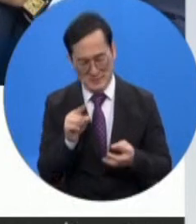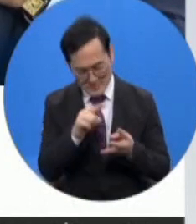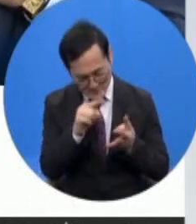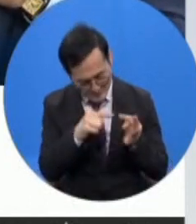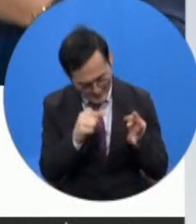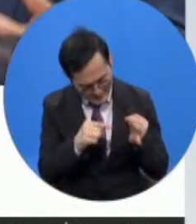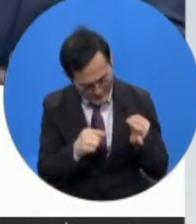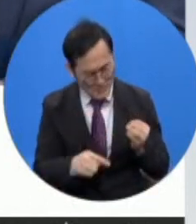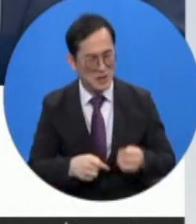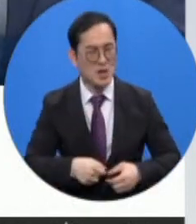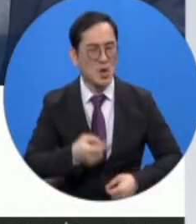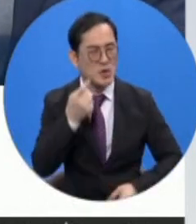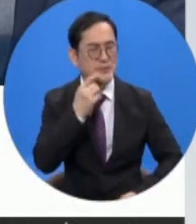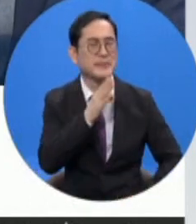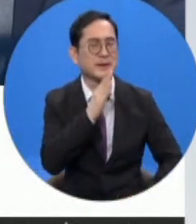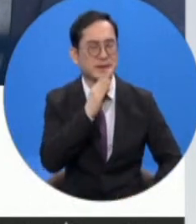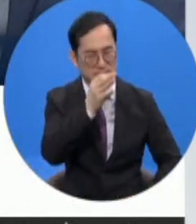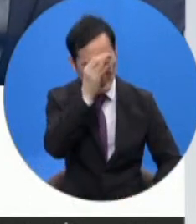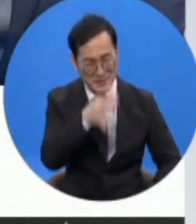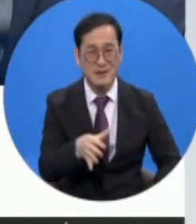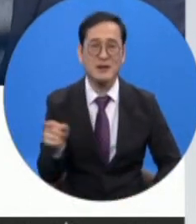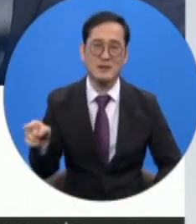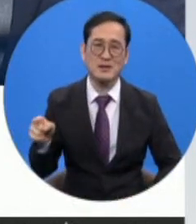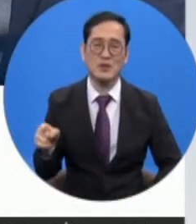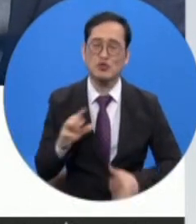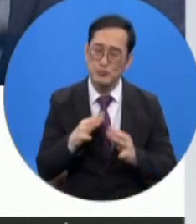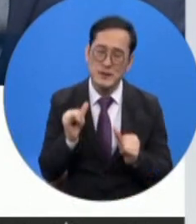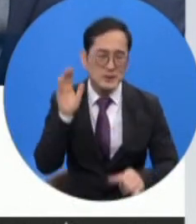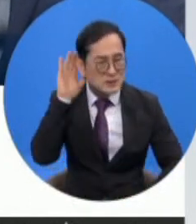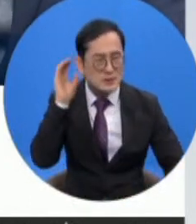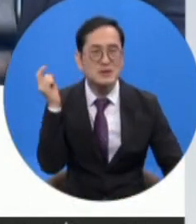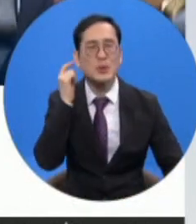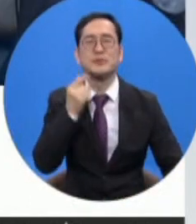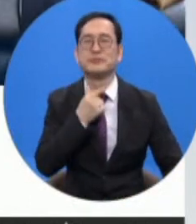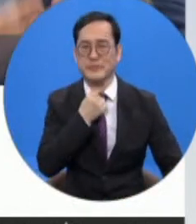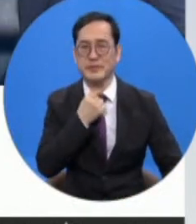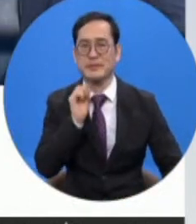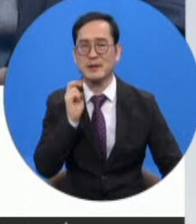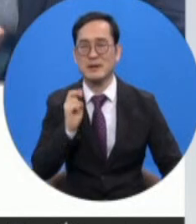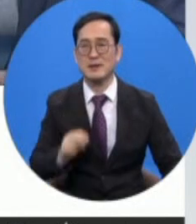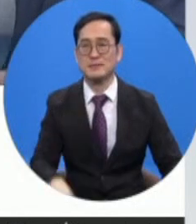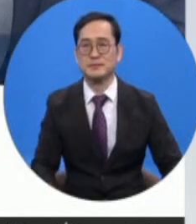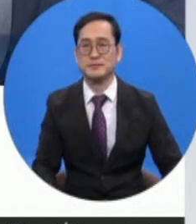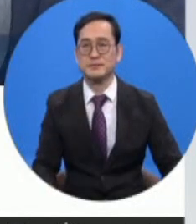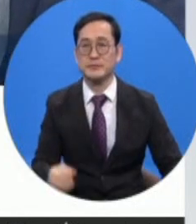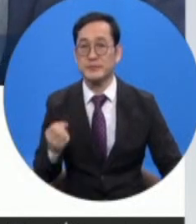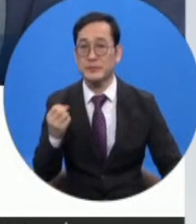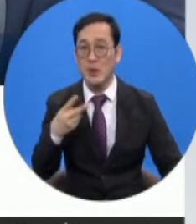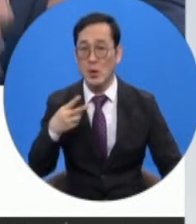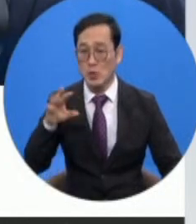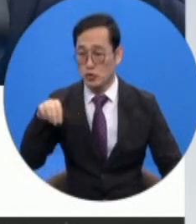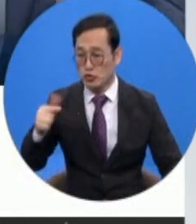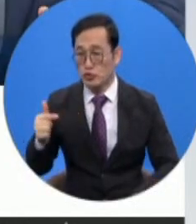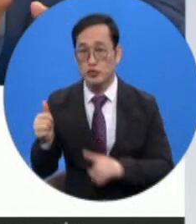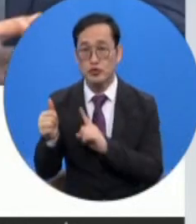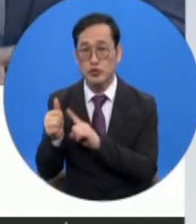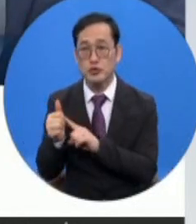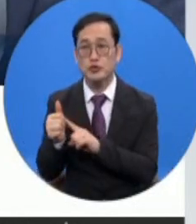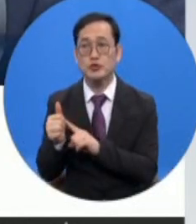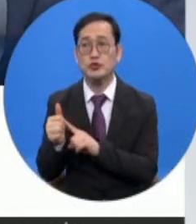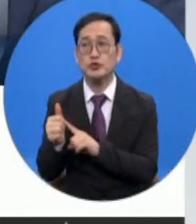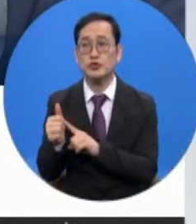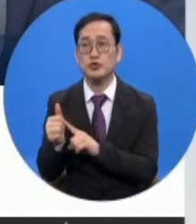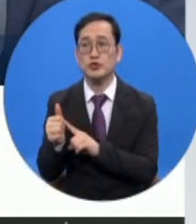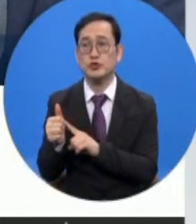듣고 싶어 하는 거예요. 그리고 또 하나는 여기서 아픈 부분은 윤석열 후보가 당시 신정아 씨에